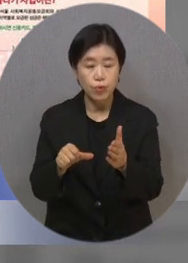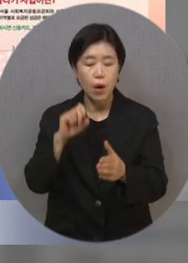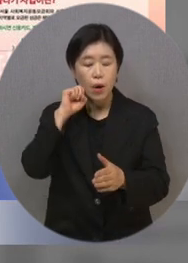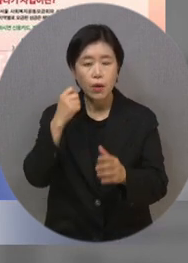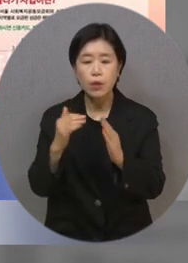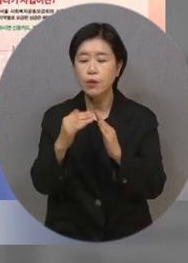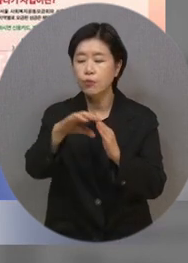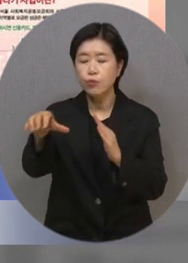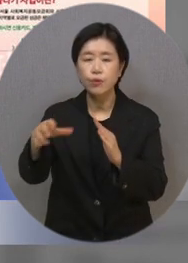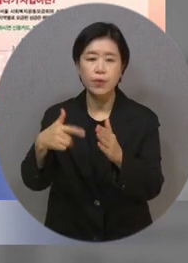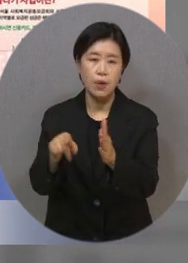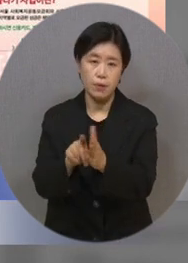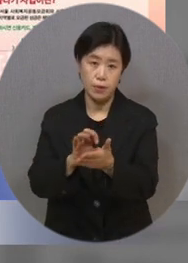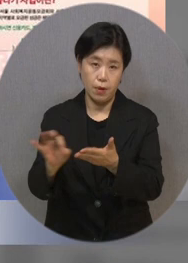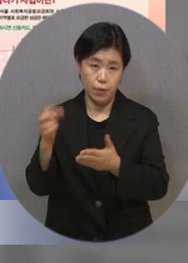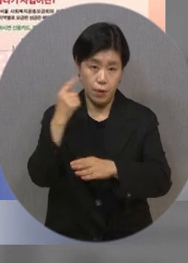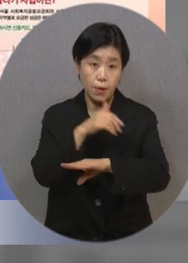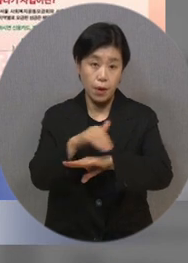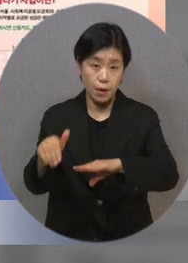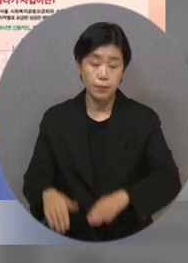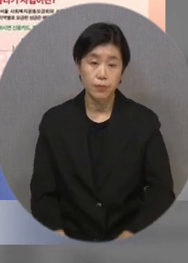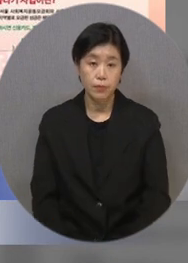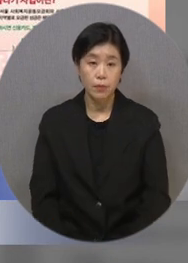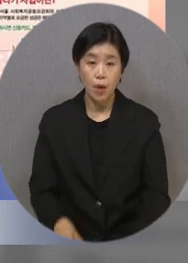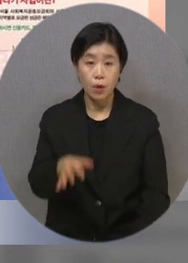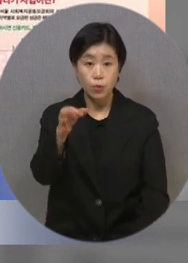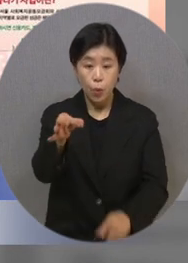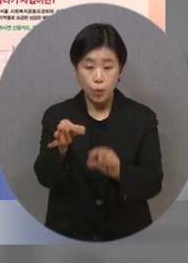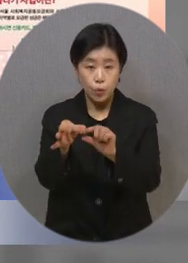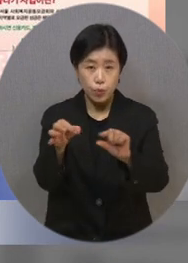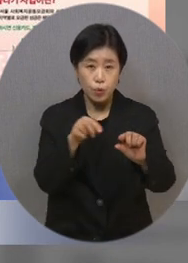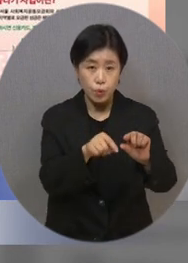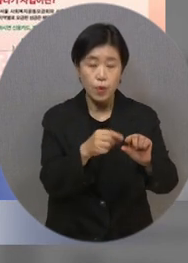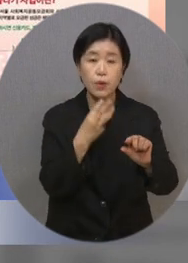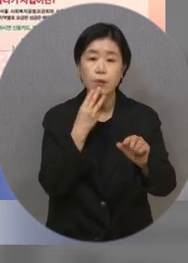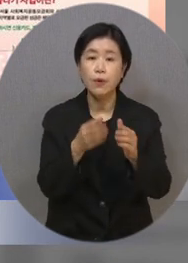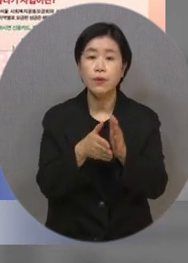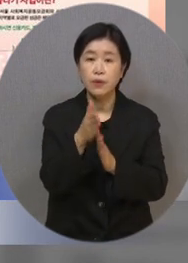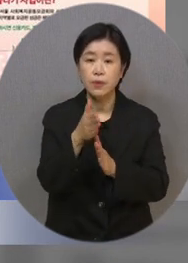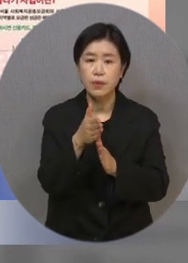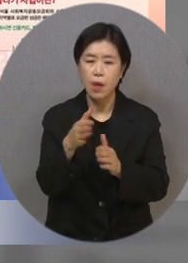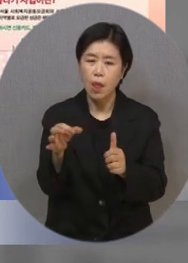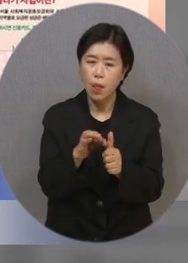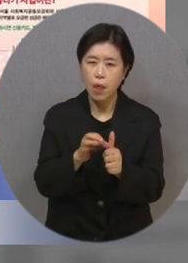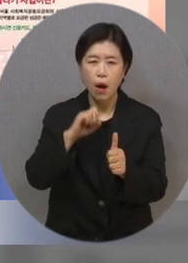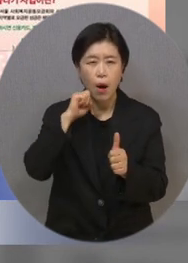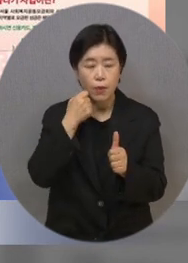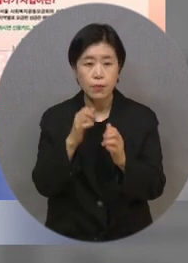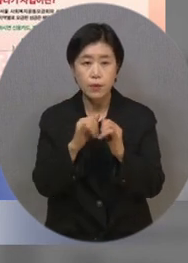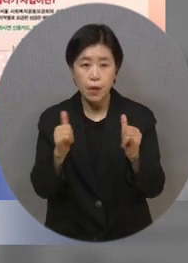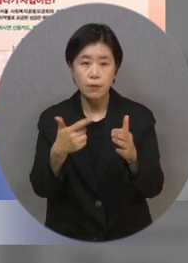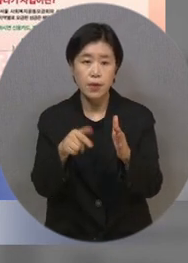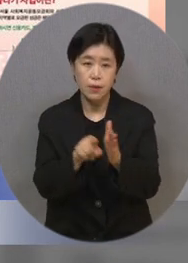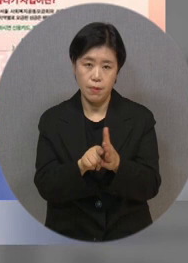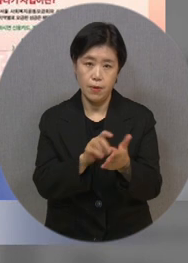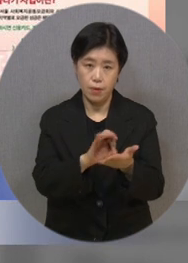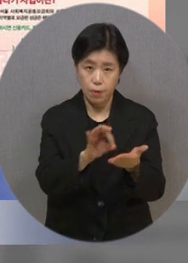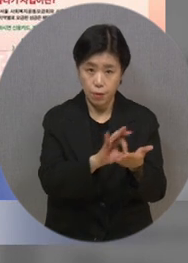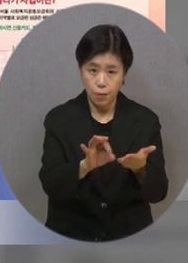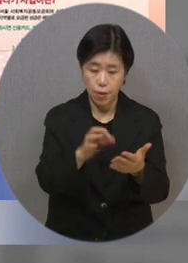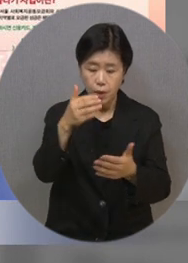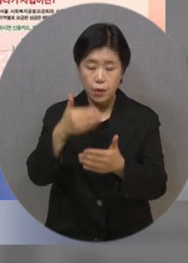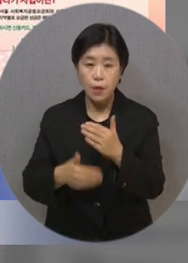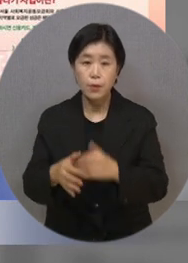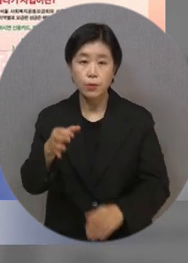예정입니다 또한 모금된 성금의 일부는 서울시 저소득층 자산 형성 사업에 쓰이게 되며 남은 금액은